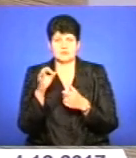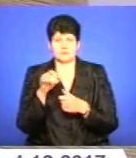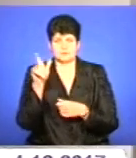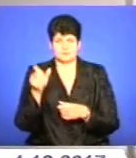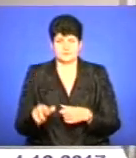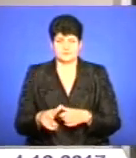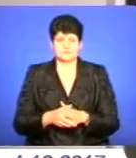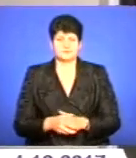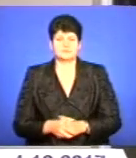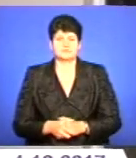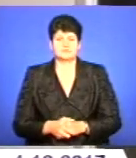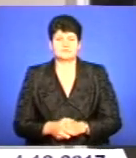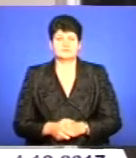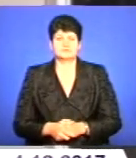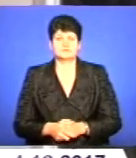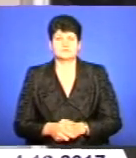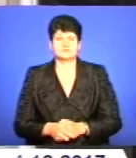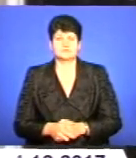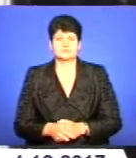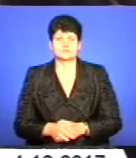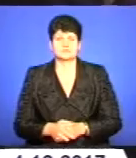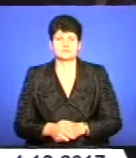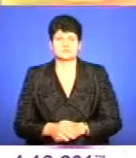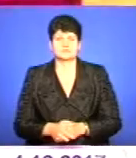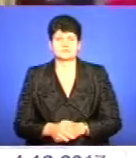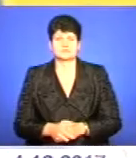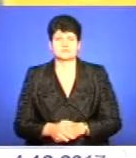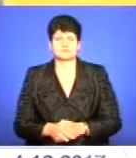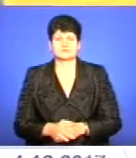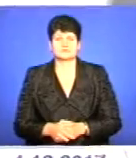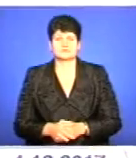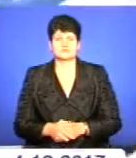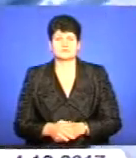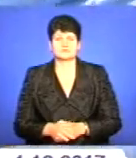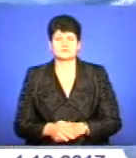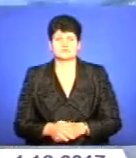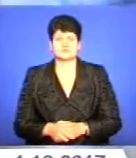пацієнта. Анастасія Чичко, Оксана Галіяш, Вісті ТТБ.